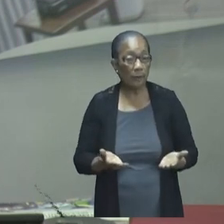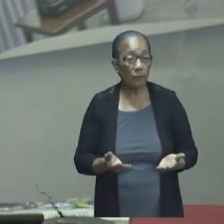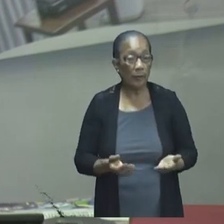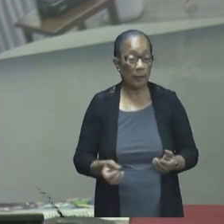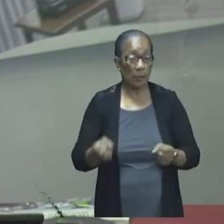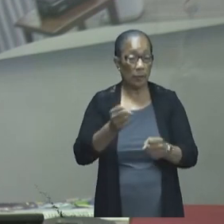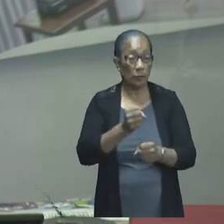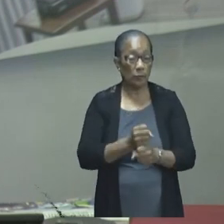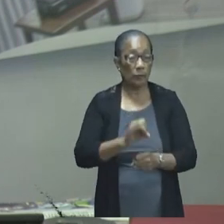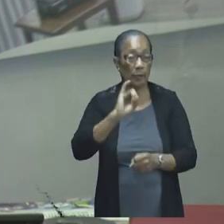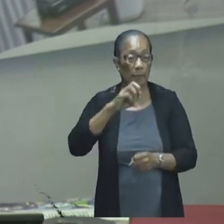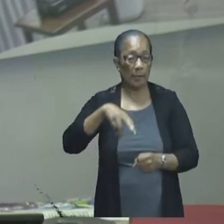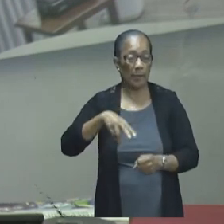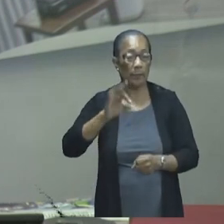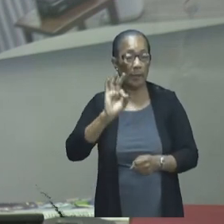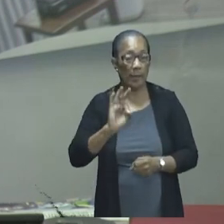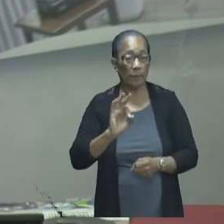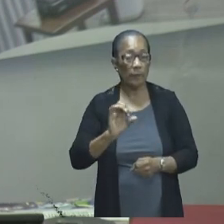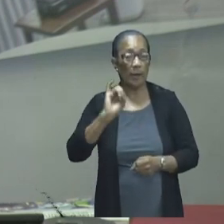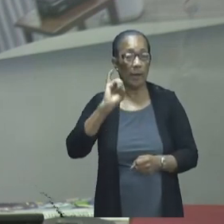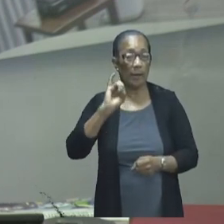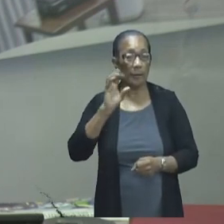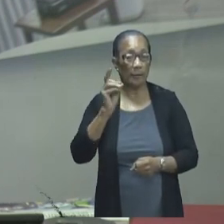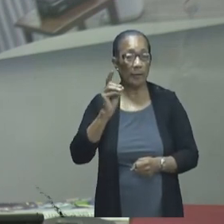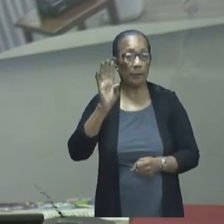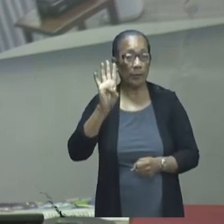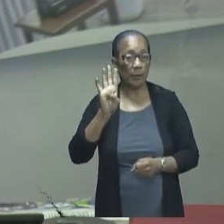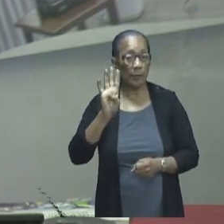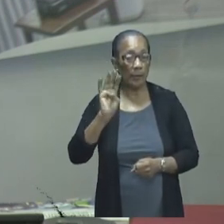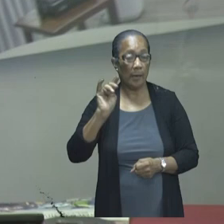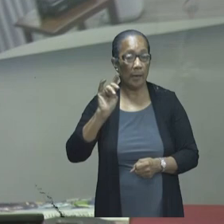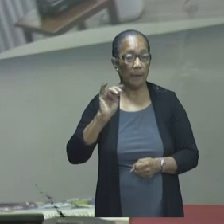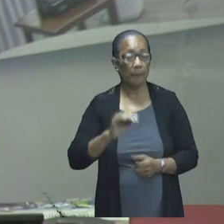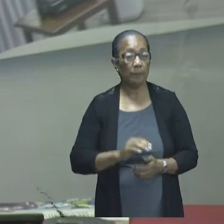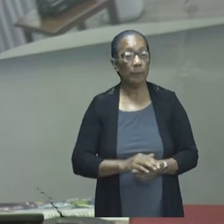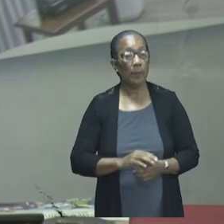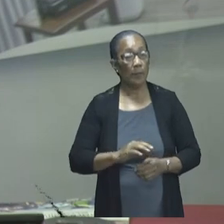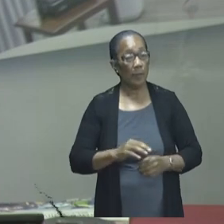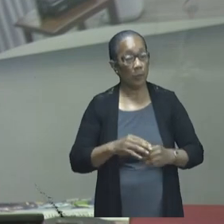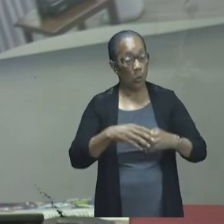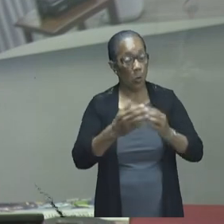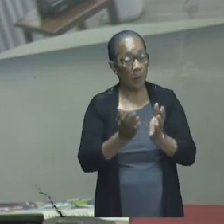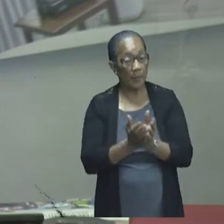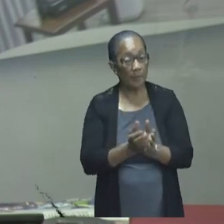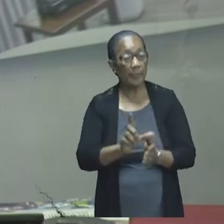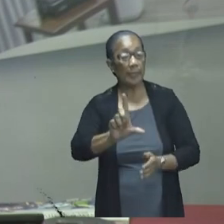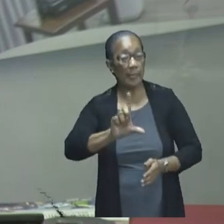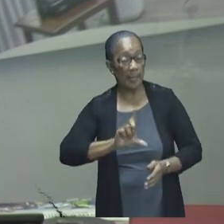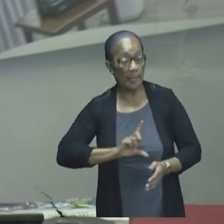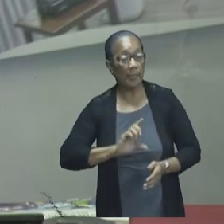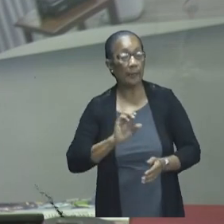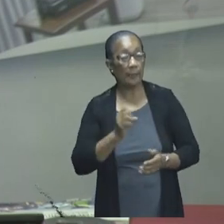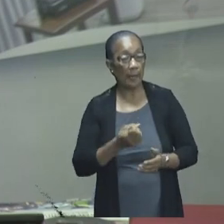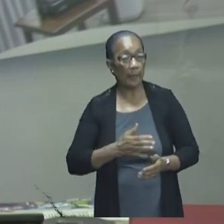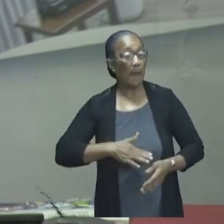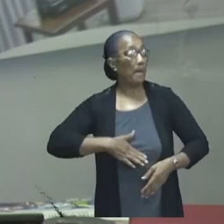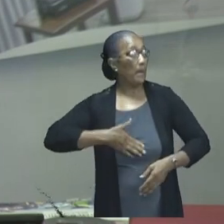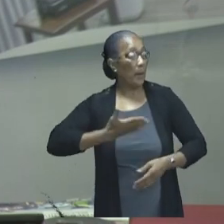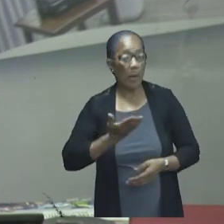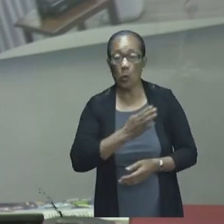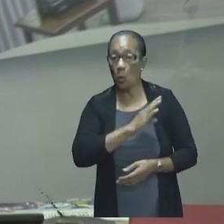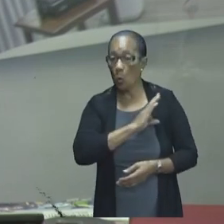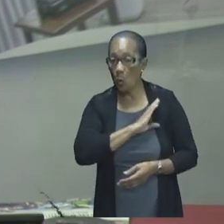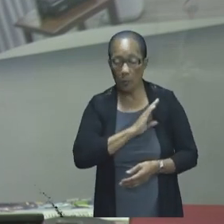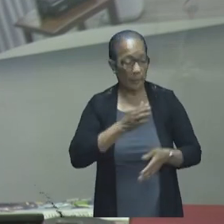arrivee world bank en caribbean development bel dus commerciële leningen die hebben die mogen we niet de we mogen ook geen staat